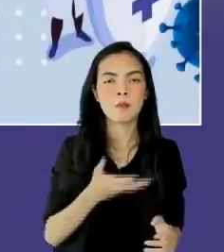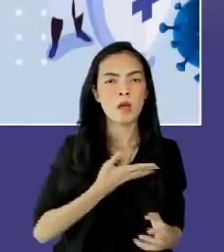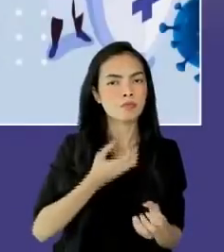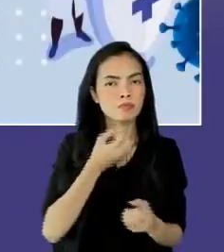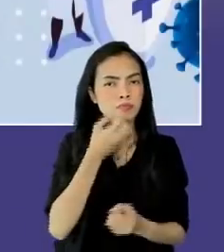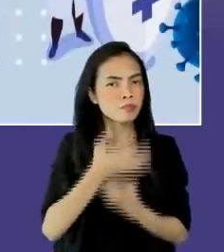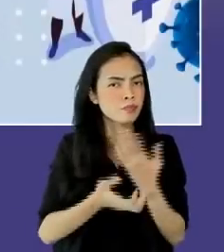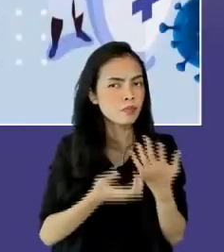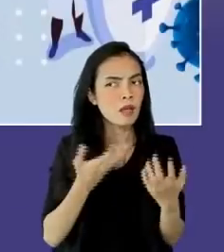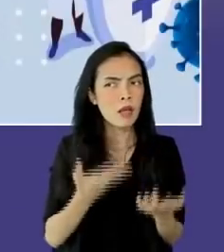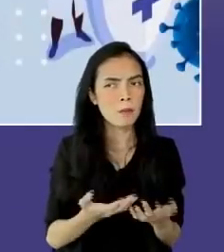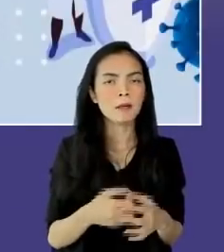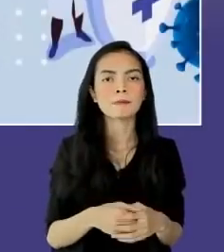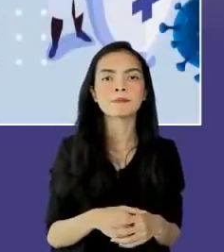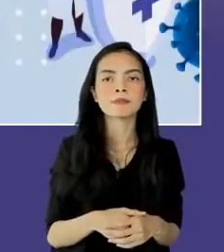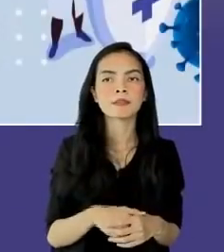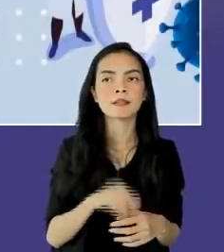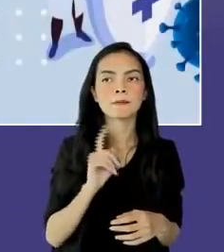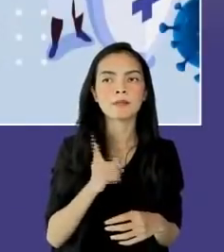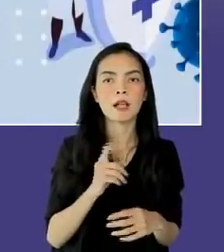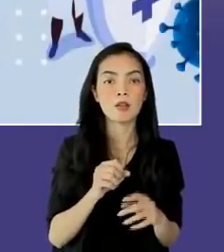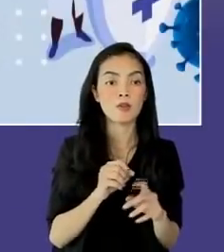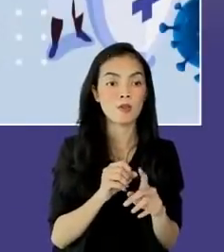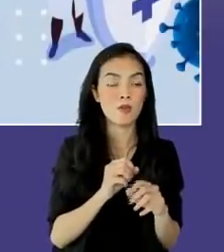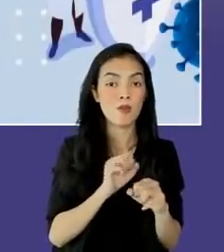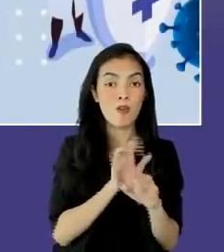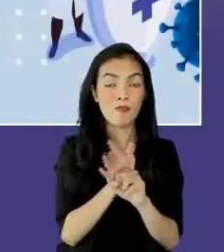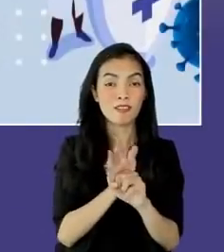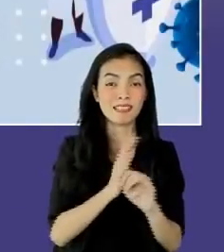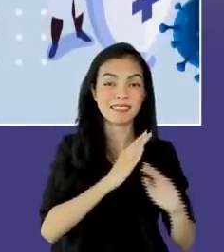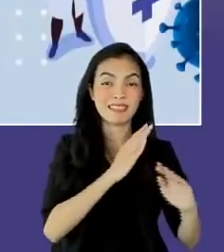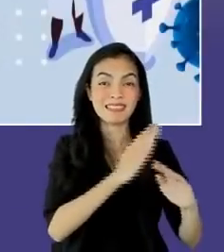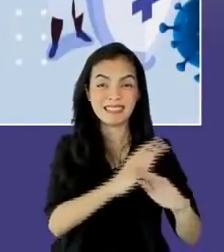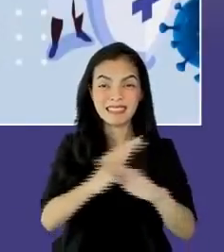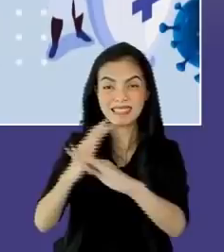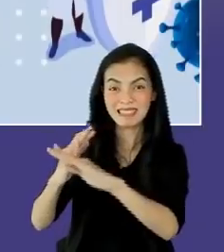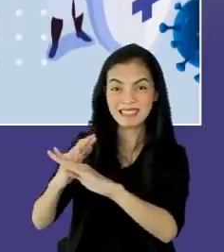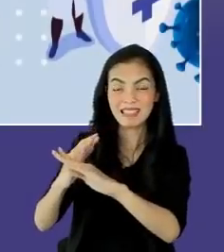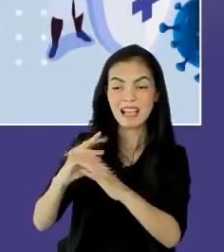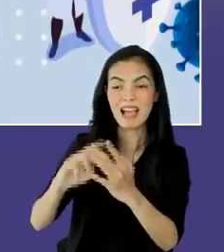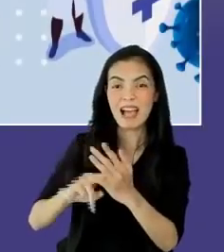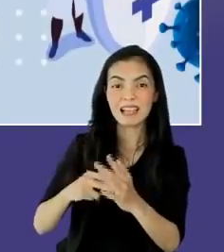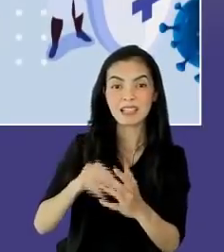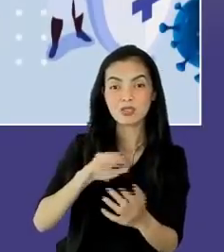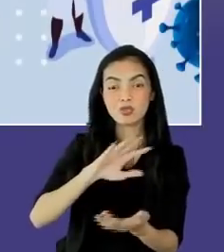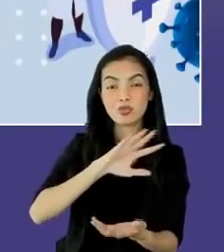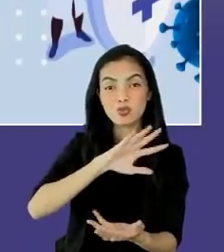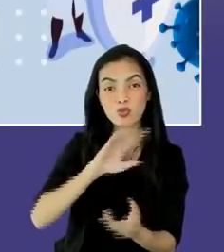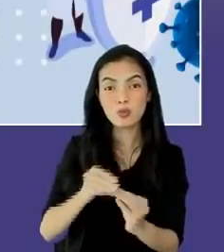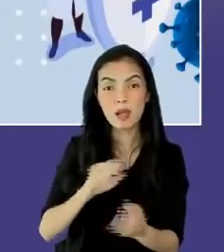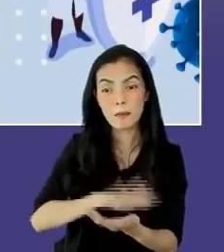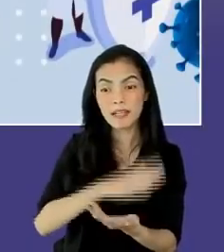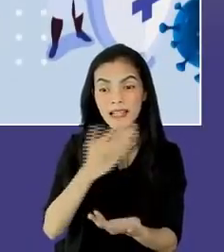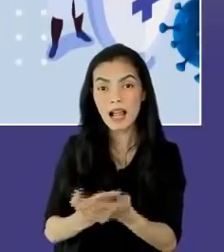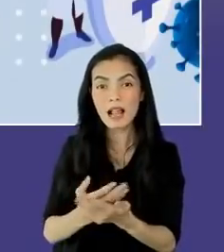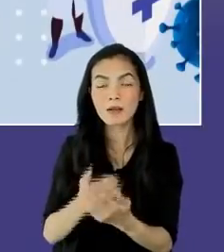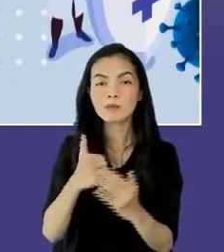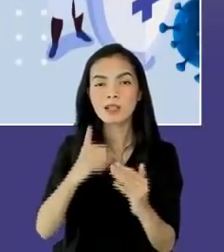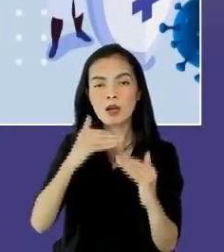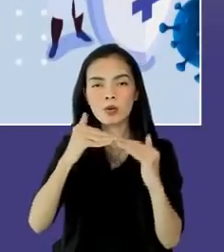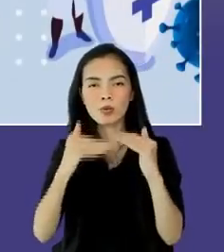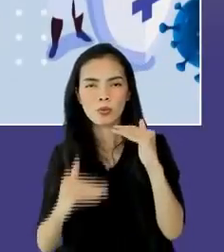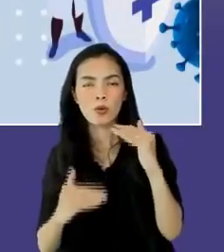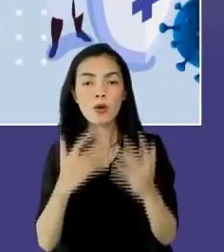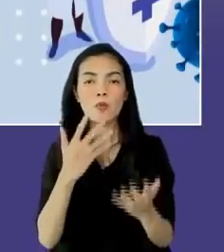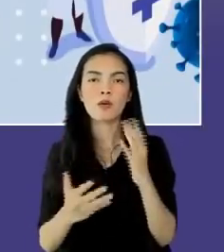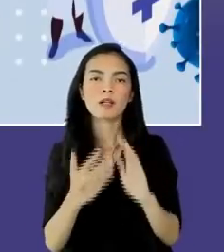ingin menyampaikan bahwa dengan kita mencegah penyebaran COVID-19, kita dapat mencegah lebih banyak kematian. Ini yang harus kita pahami. Bisa